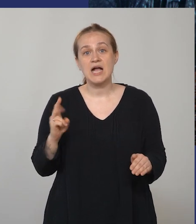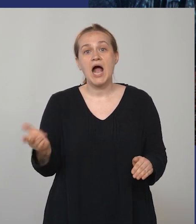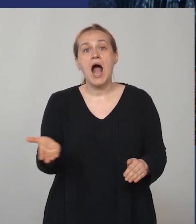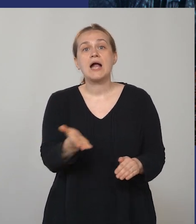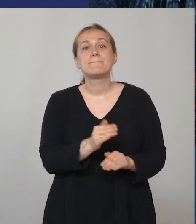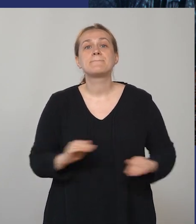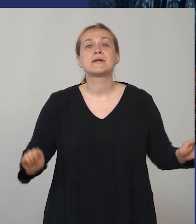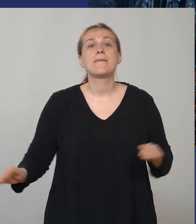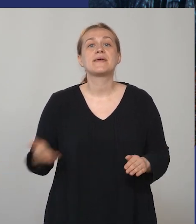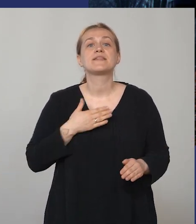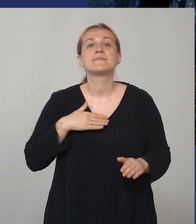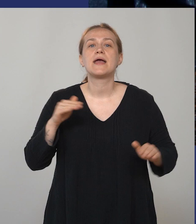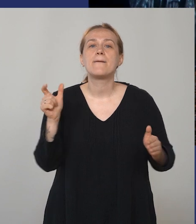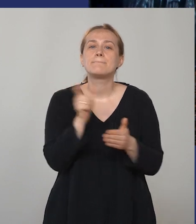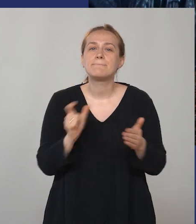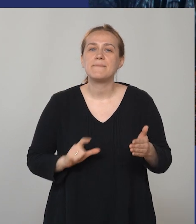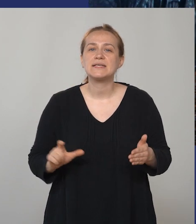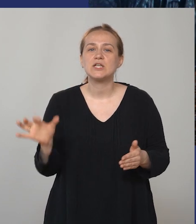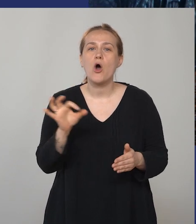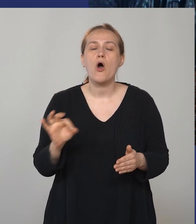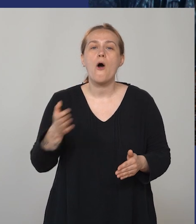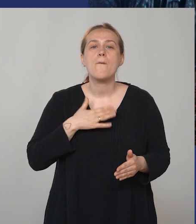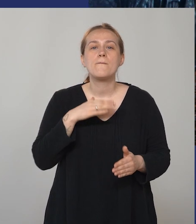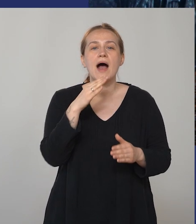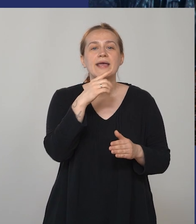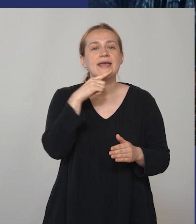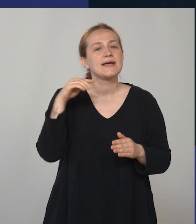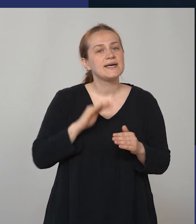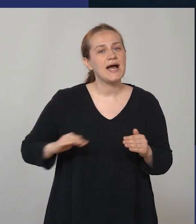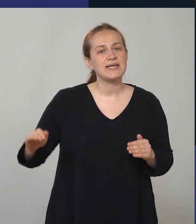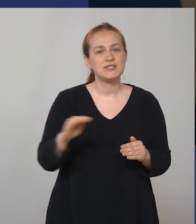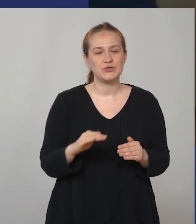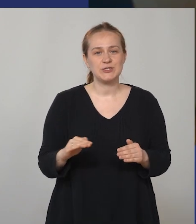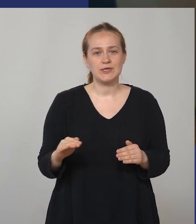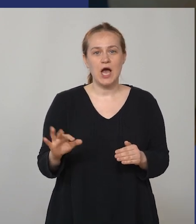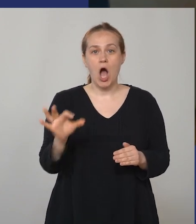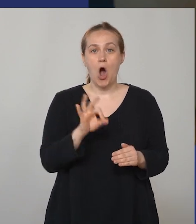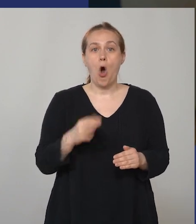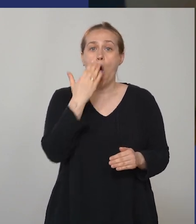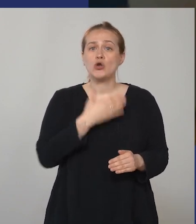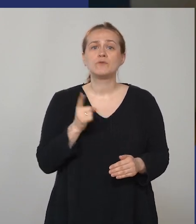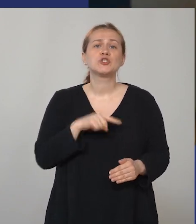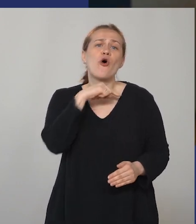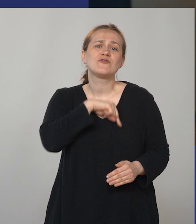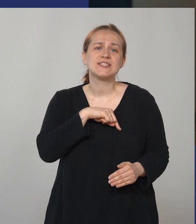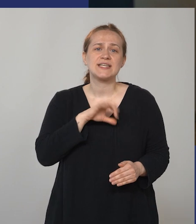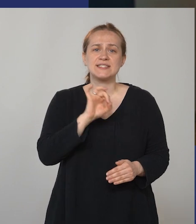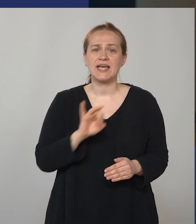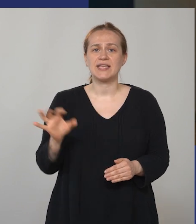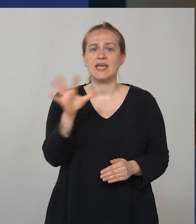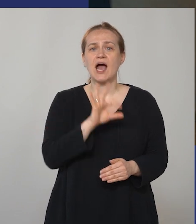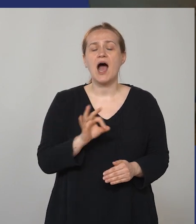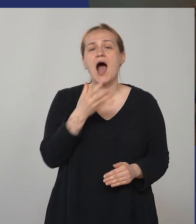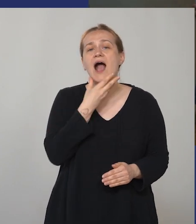Петь не песню о моей России, о любви, что в сердце и